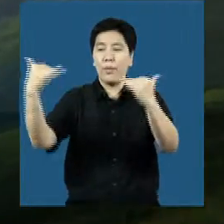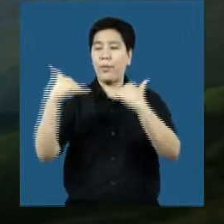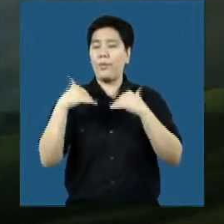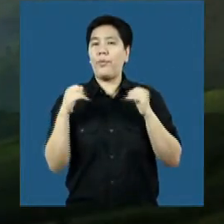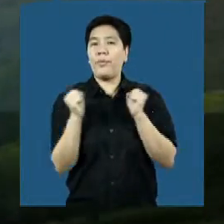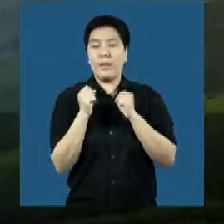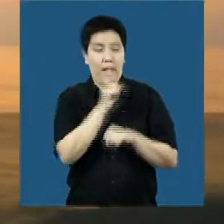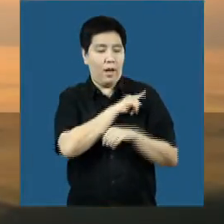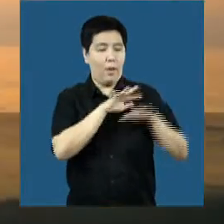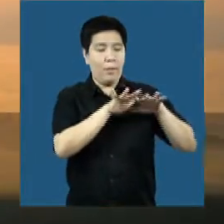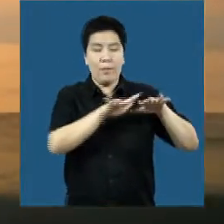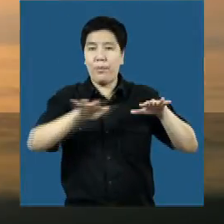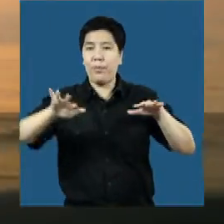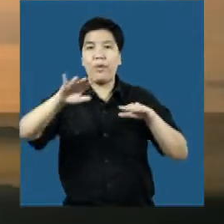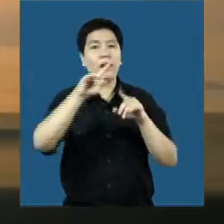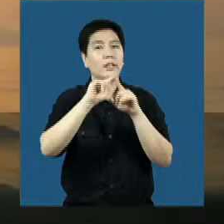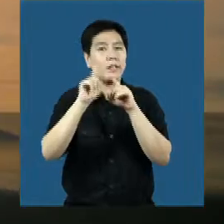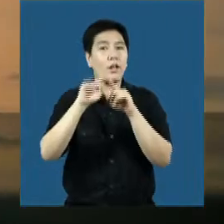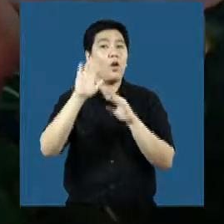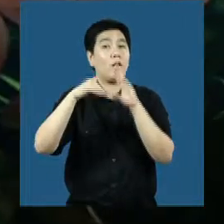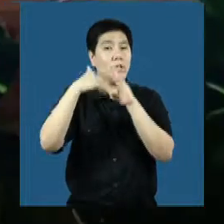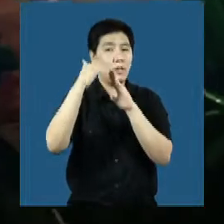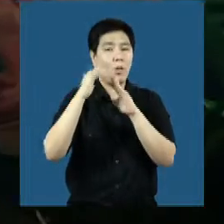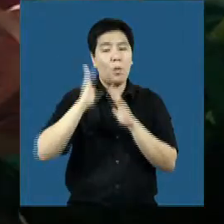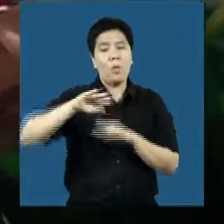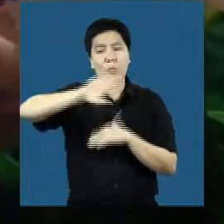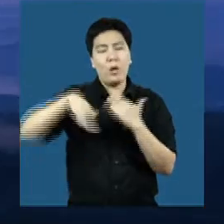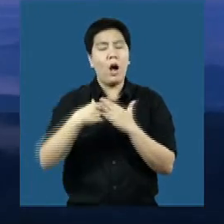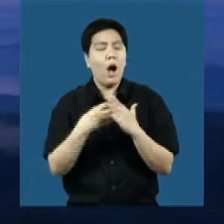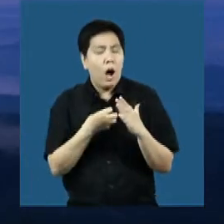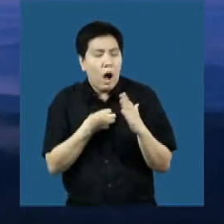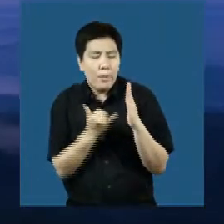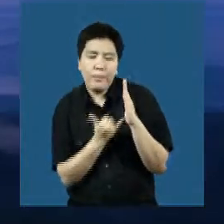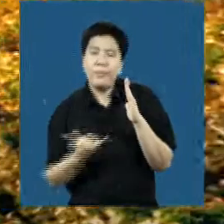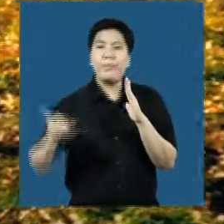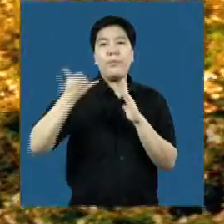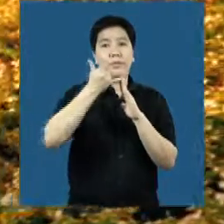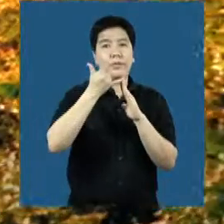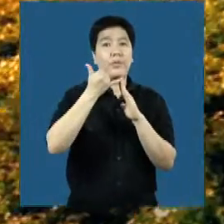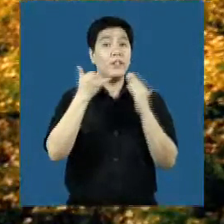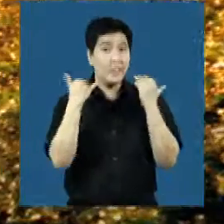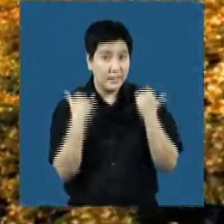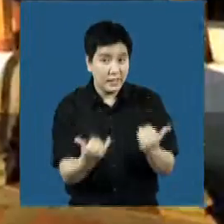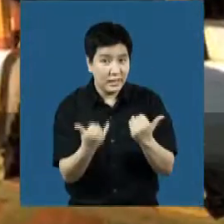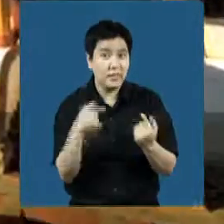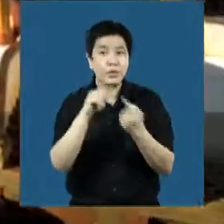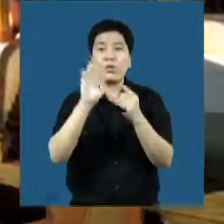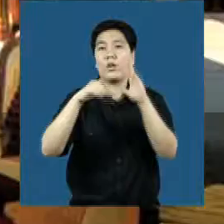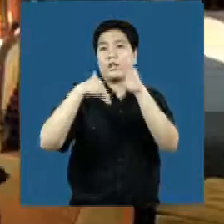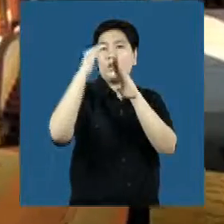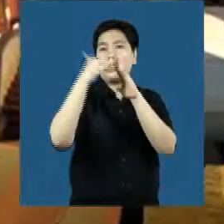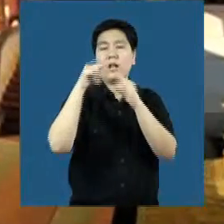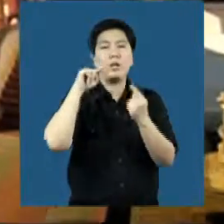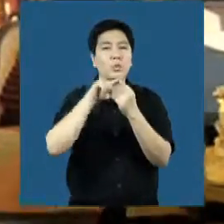าวและทะเลหมอกตามแหล่งธรรมชาติของภาคเหนือล้วนเป็นความใฝ่ฝันของทุกคนนอกจากนี้ภา